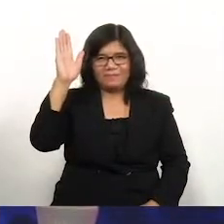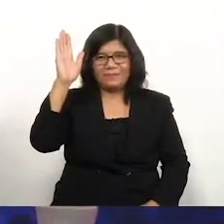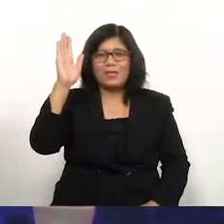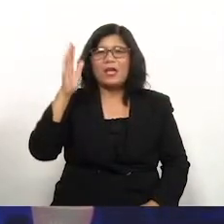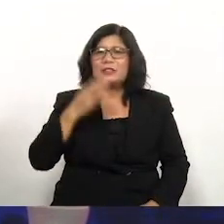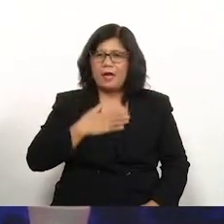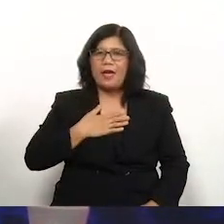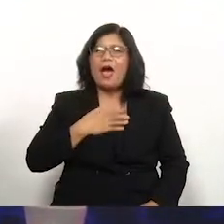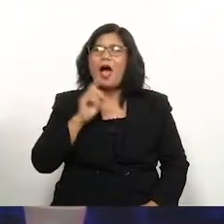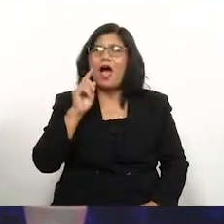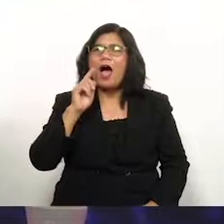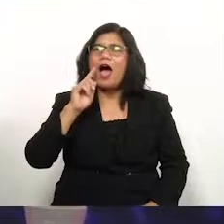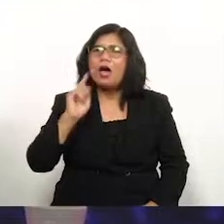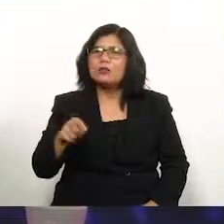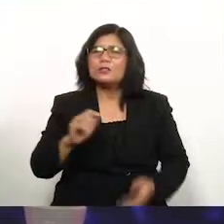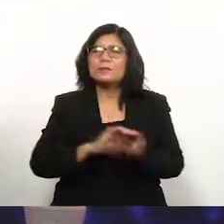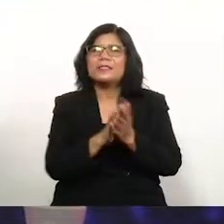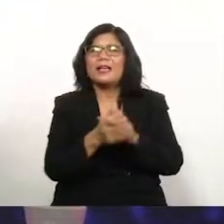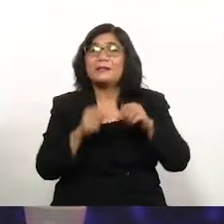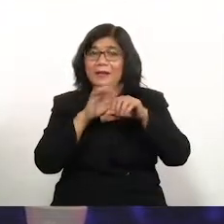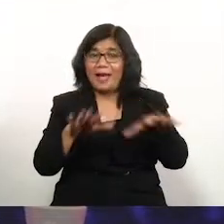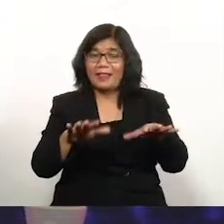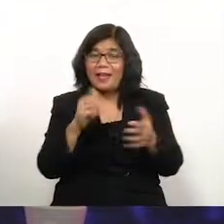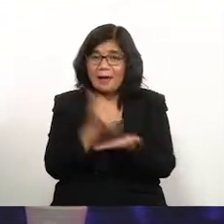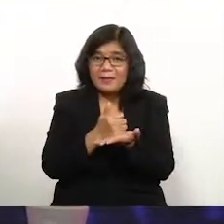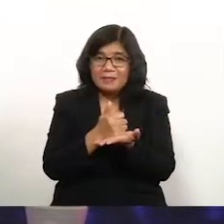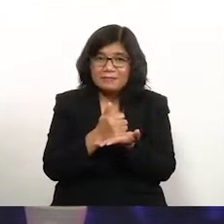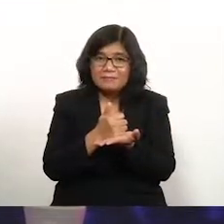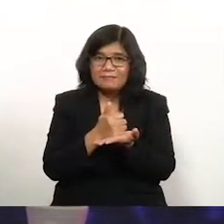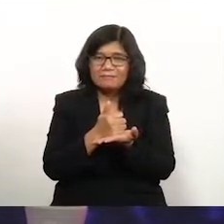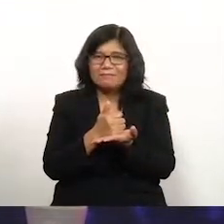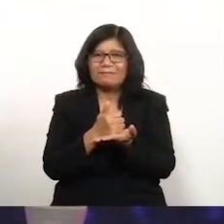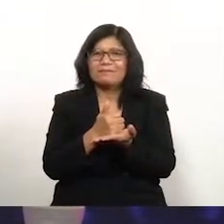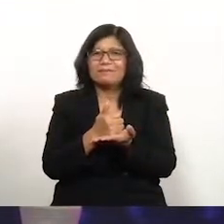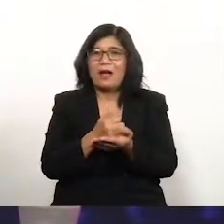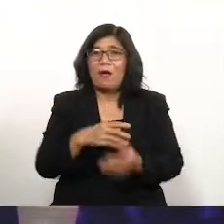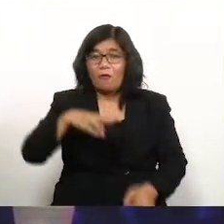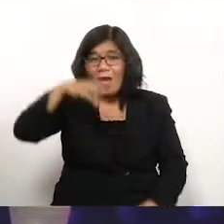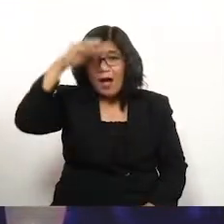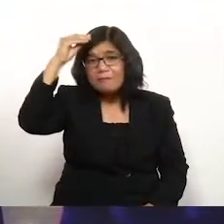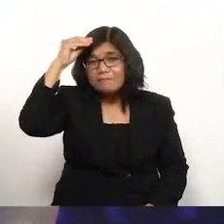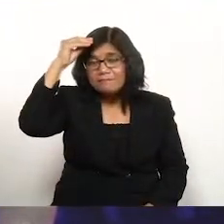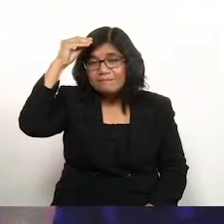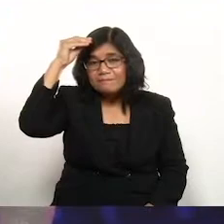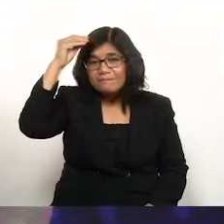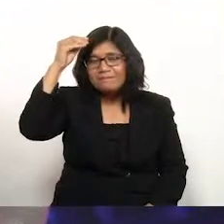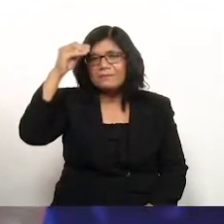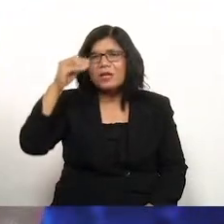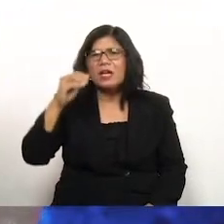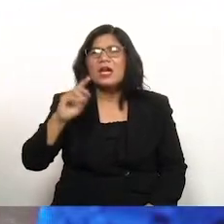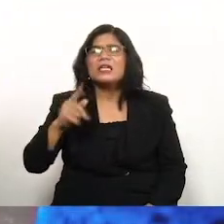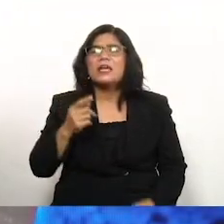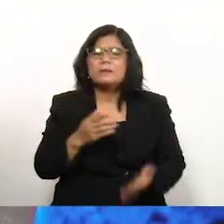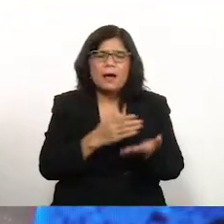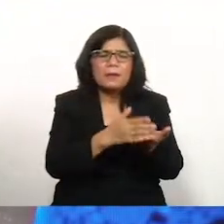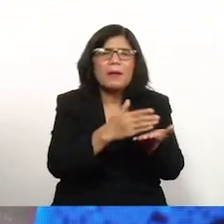saya harus jadi berkat Hai ane seh haram sudah mengerti di bukit hanya